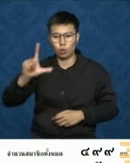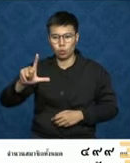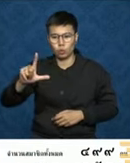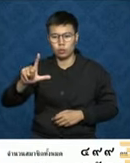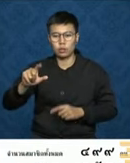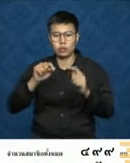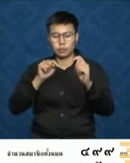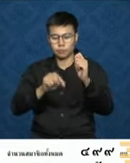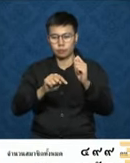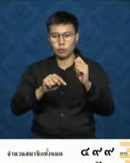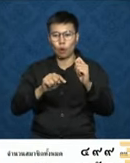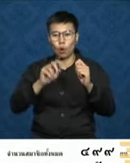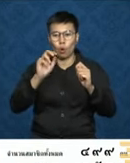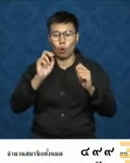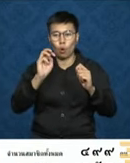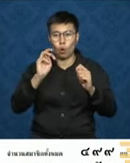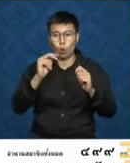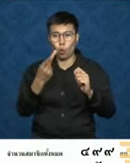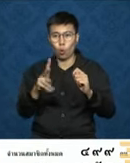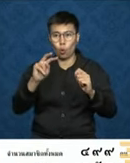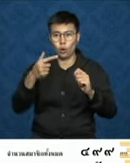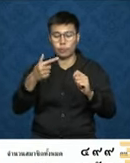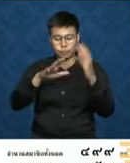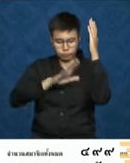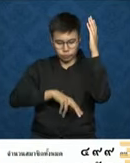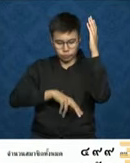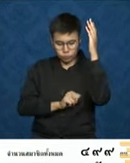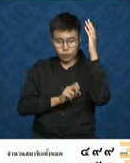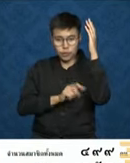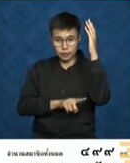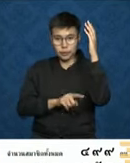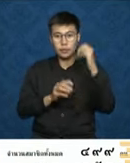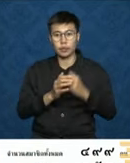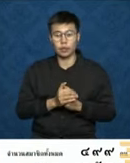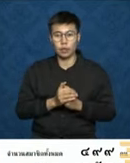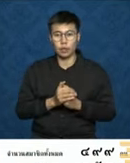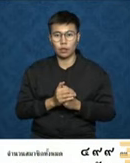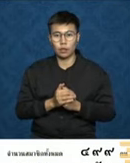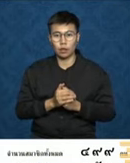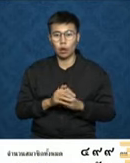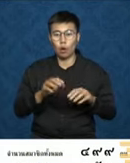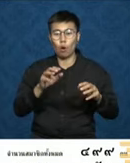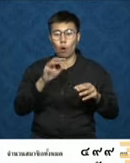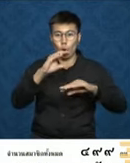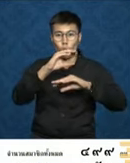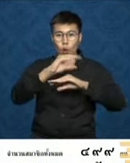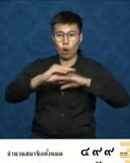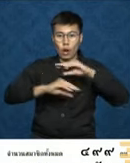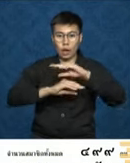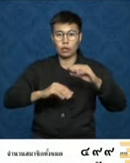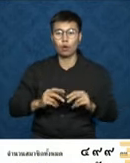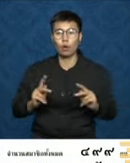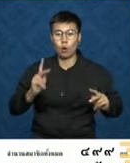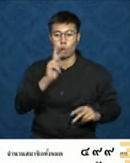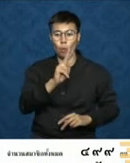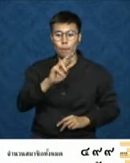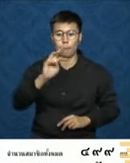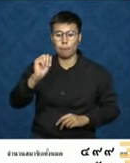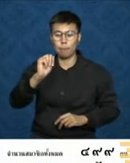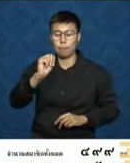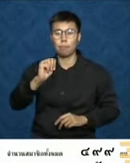อำเภอคคีจังหวัดนครศรีธรรมราชค่ะซึ่งเป็นโครงการกรมพัฒนาพลังงานทด